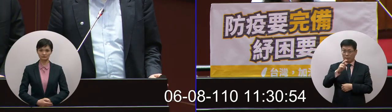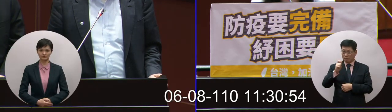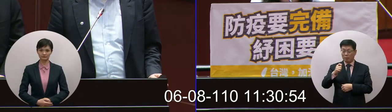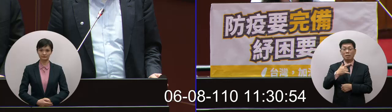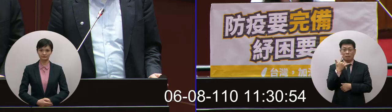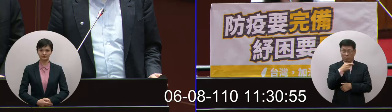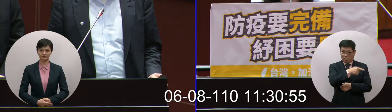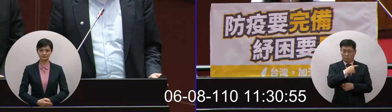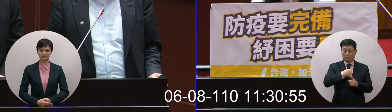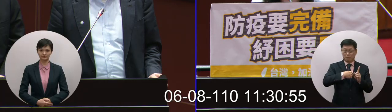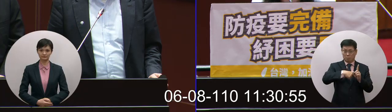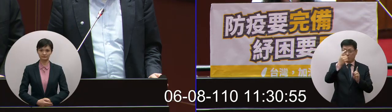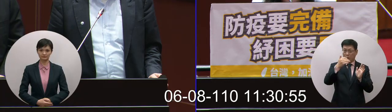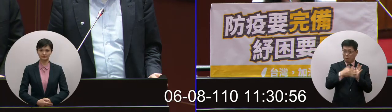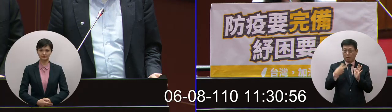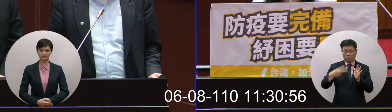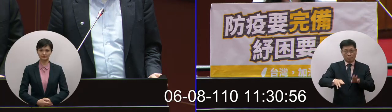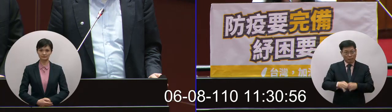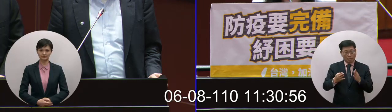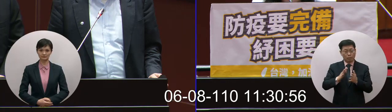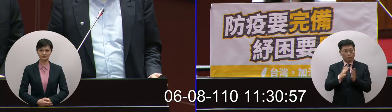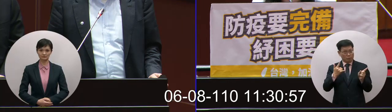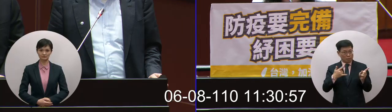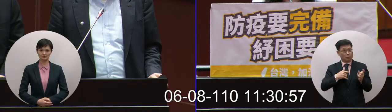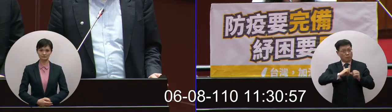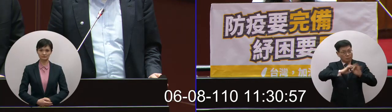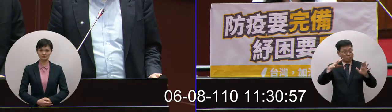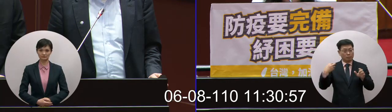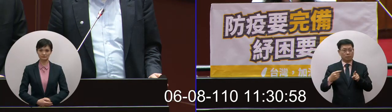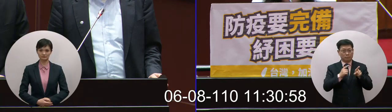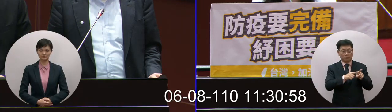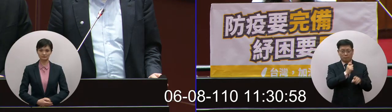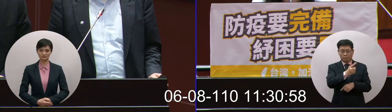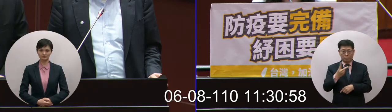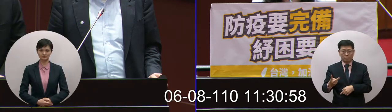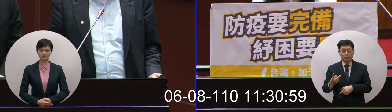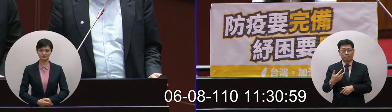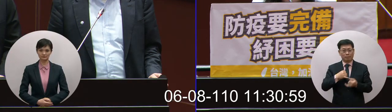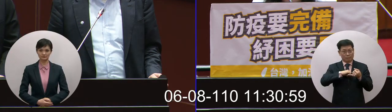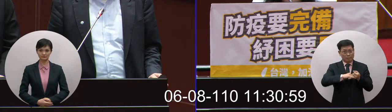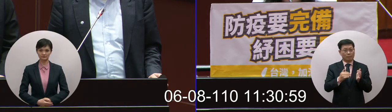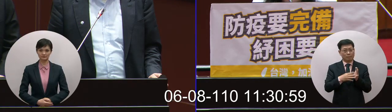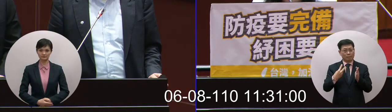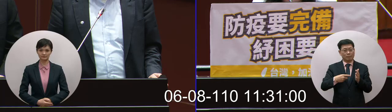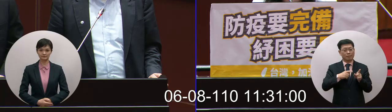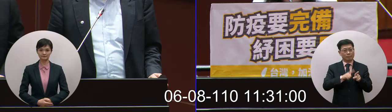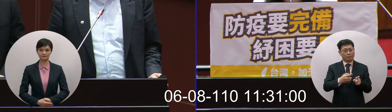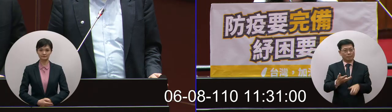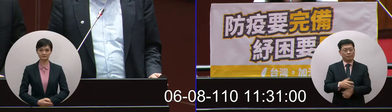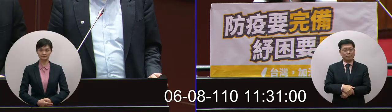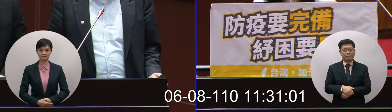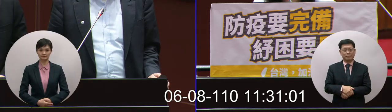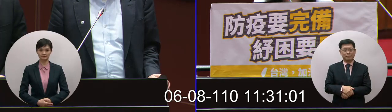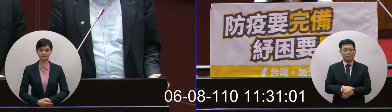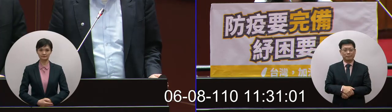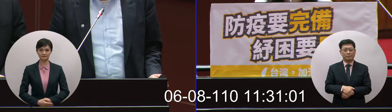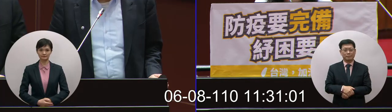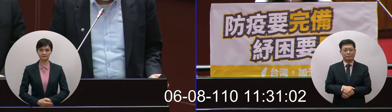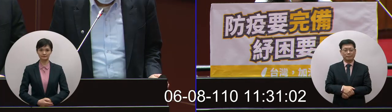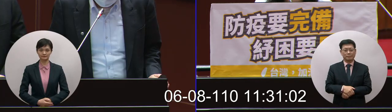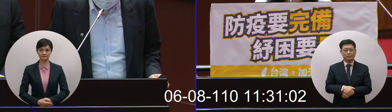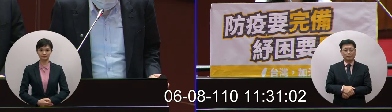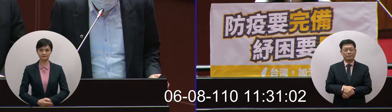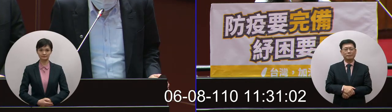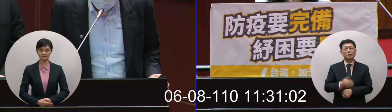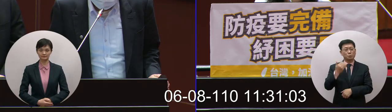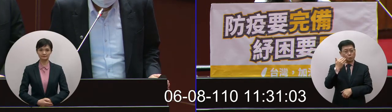COP 出来之前就先给予认定吗？还是会等这个 COP 标准由COP 标准定出来之后，我们再来做一个 EUA 的认定？